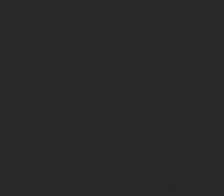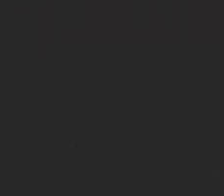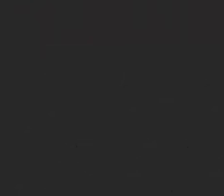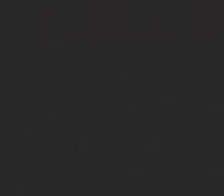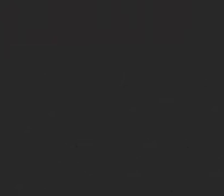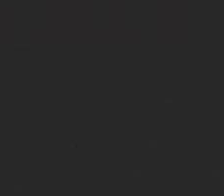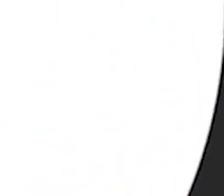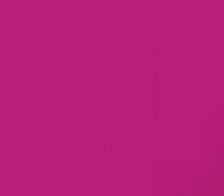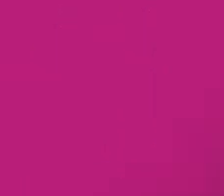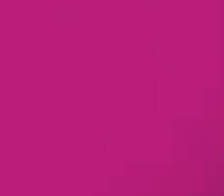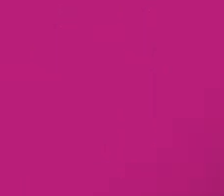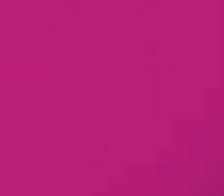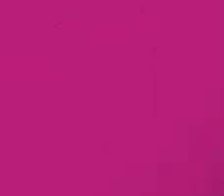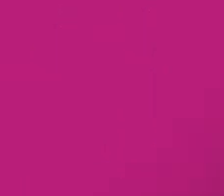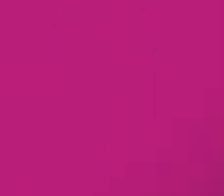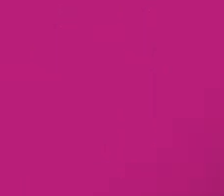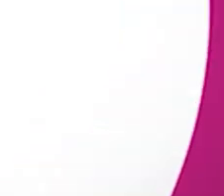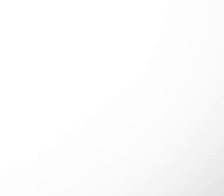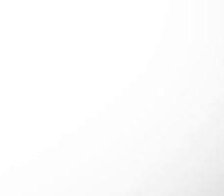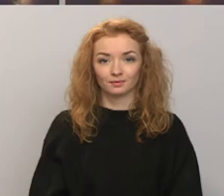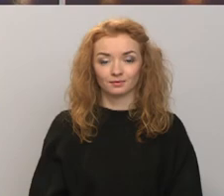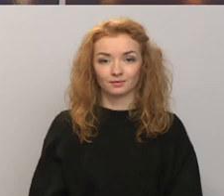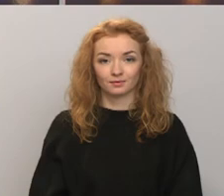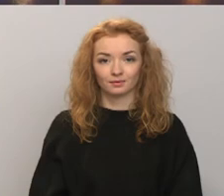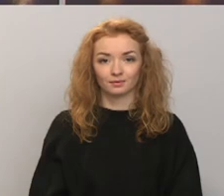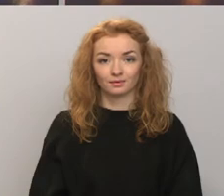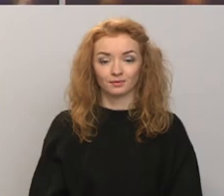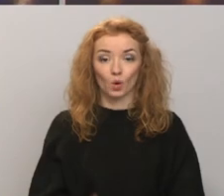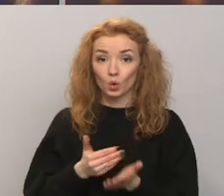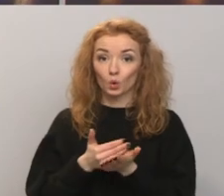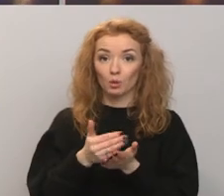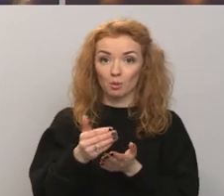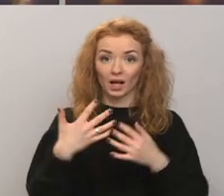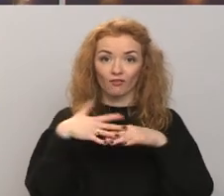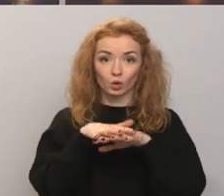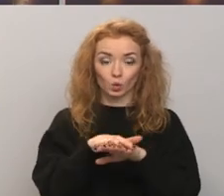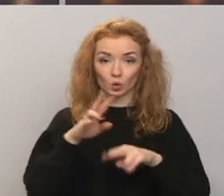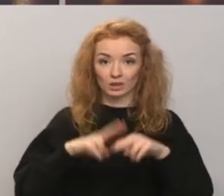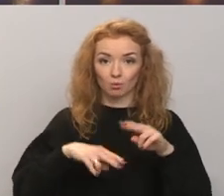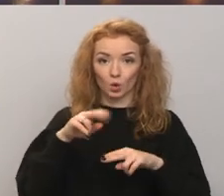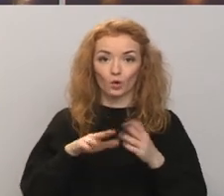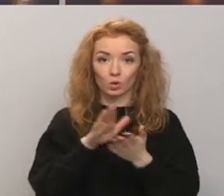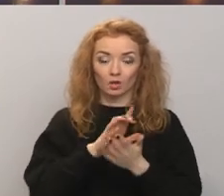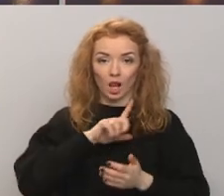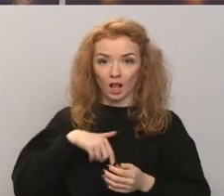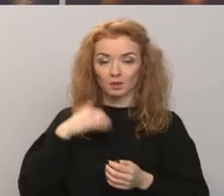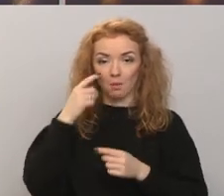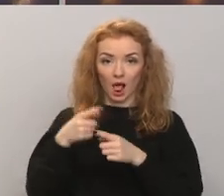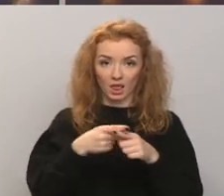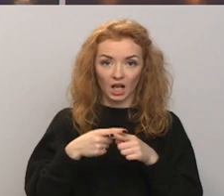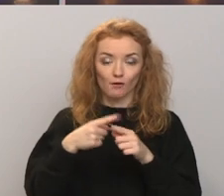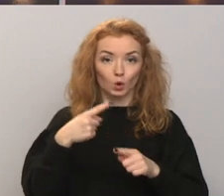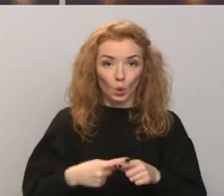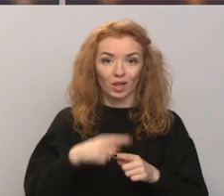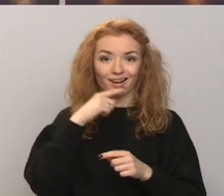Re, viss ēters ir te! Bet turpmāk infrastruktūras izbūvi uz Latvijas-Baltkrievijas un